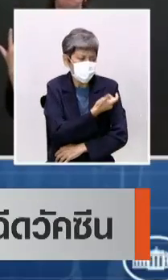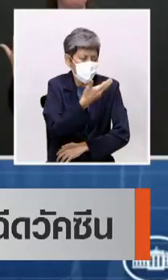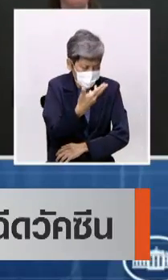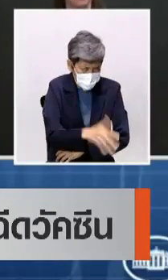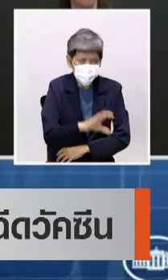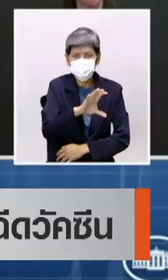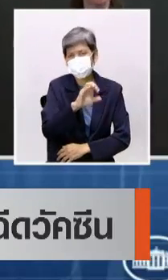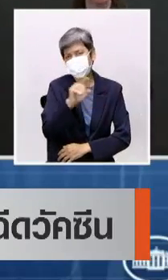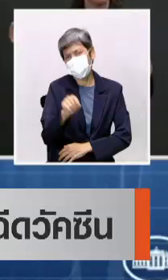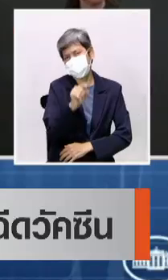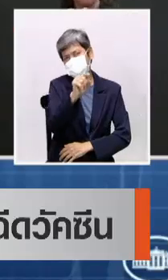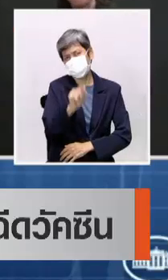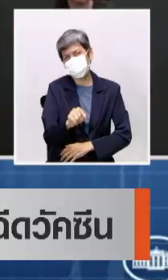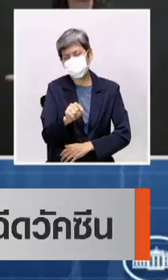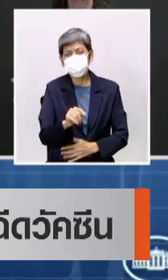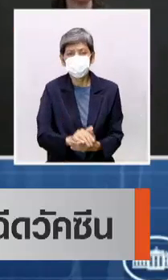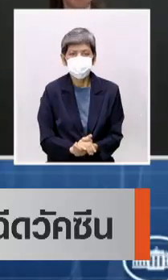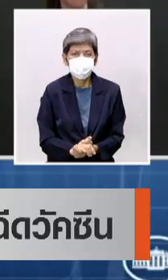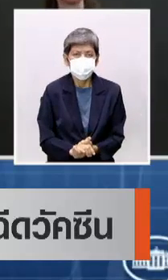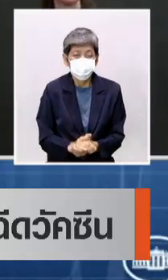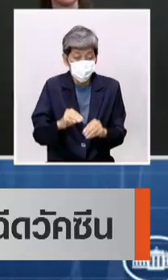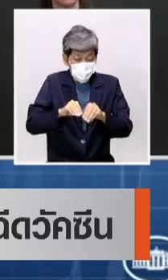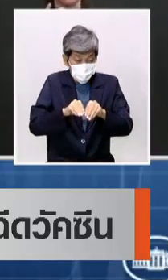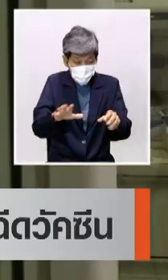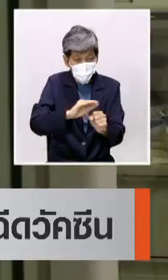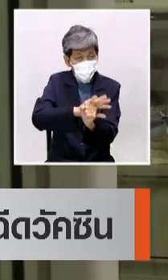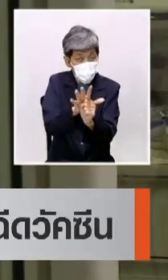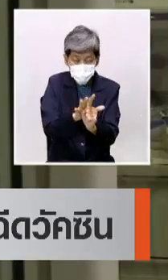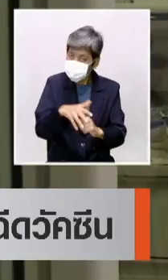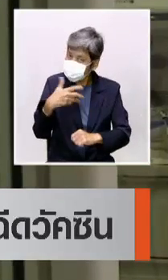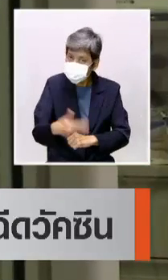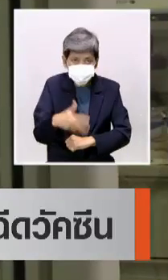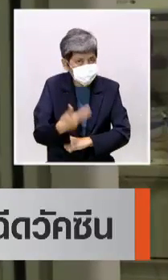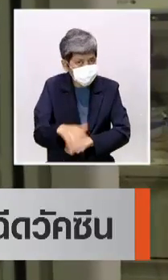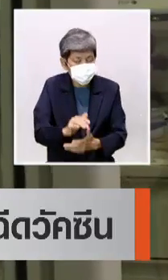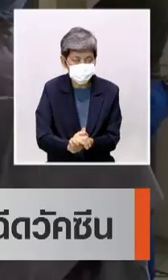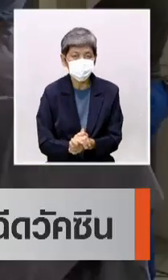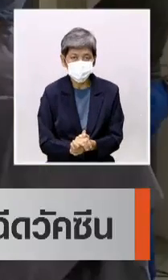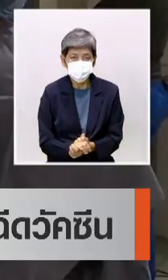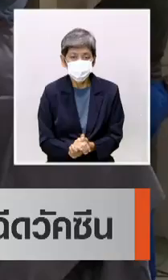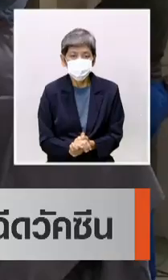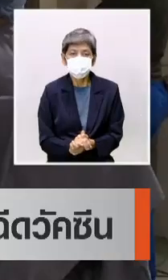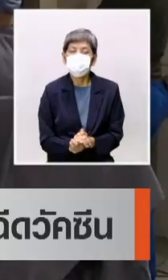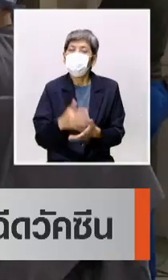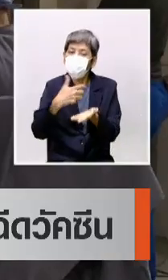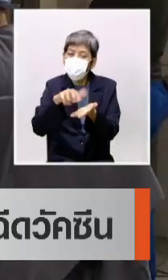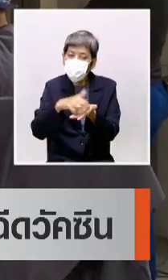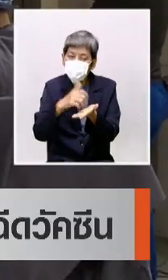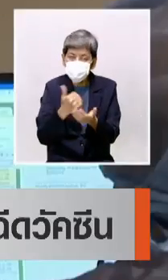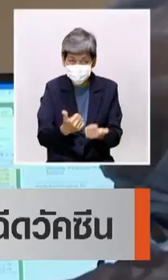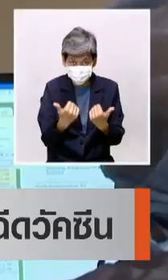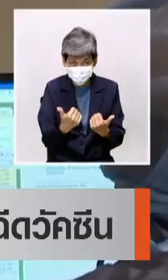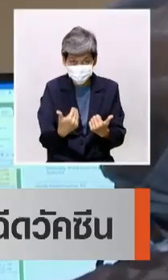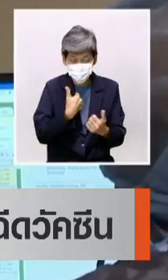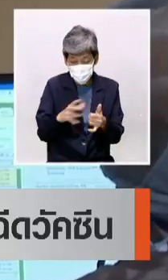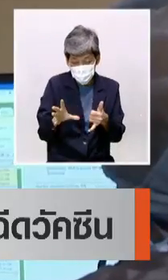บถ้วนแล้วส่วนสถานการณ์ระบาดในสหรัฐก็ยังคงรุนแรงค่ะ Worldometers นะคะรายงานยอดรวมของผู้ติด